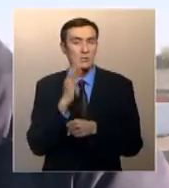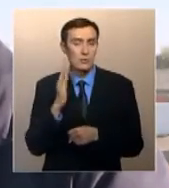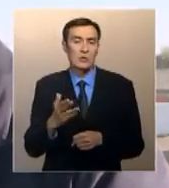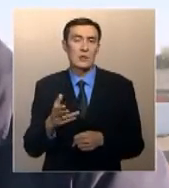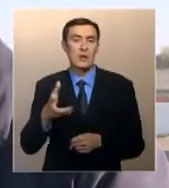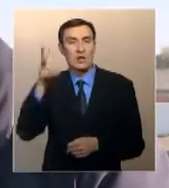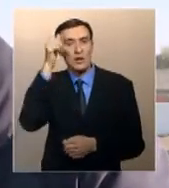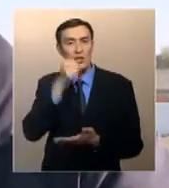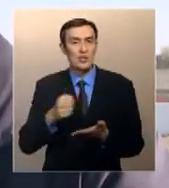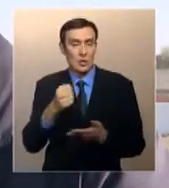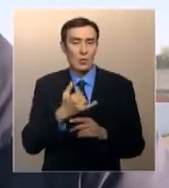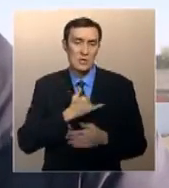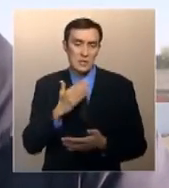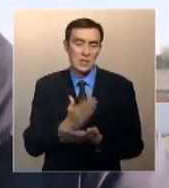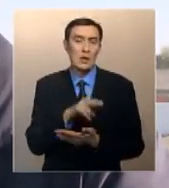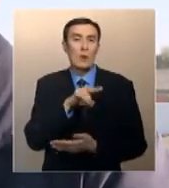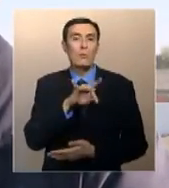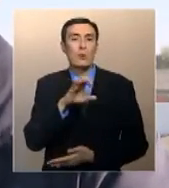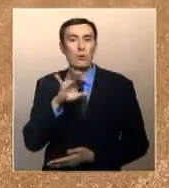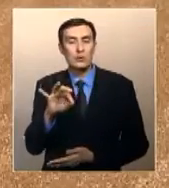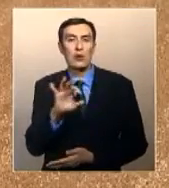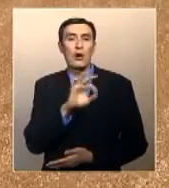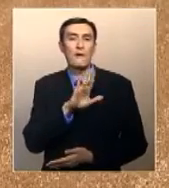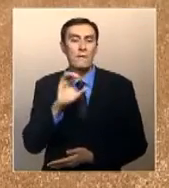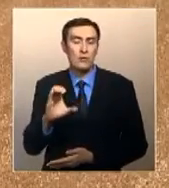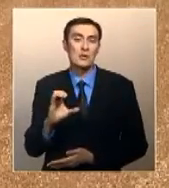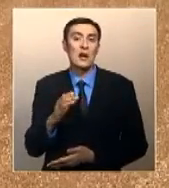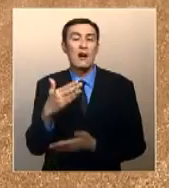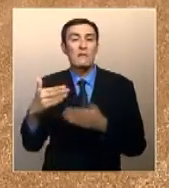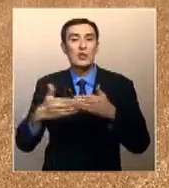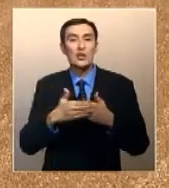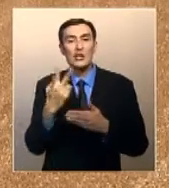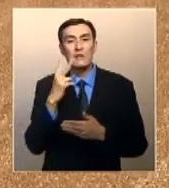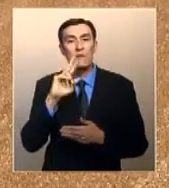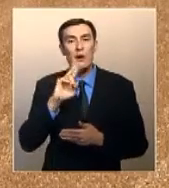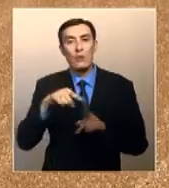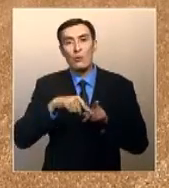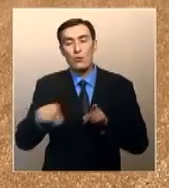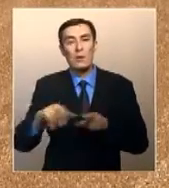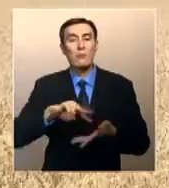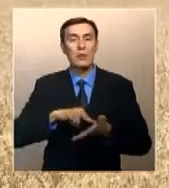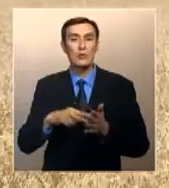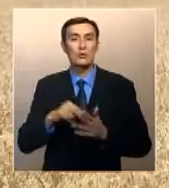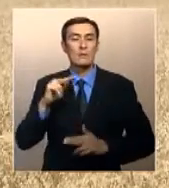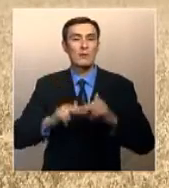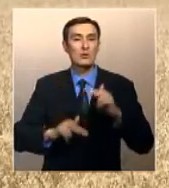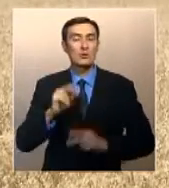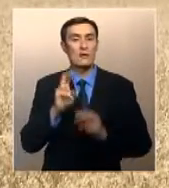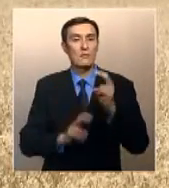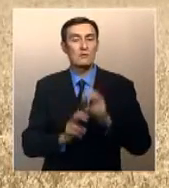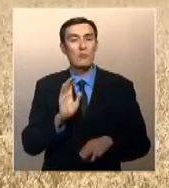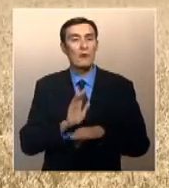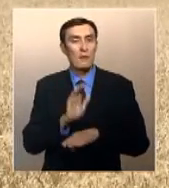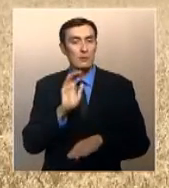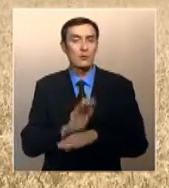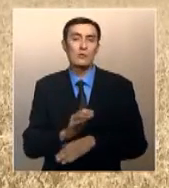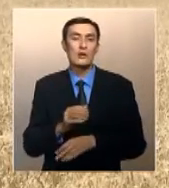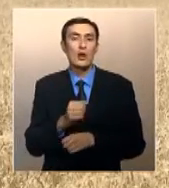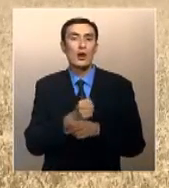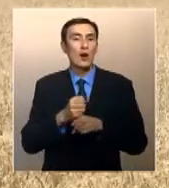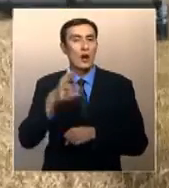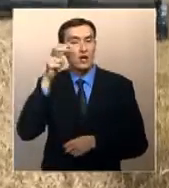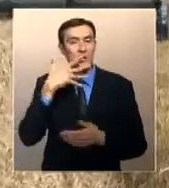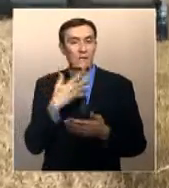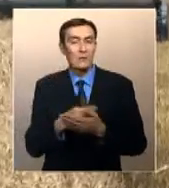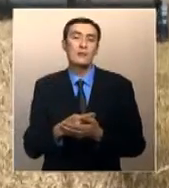говорил, гречиха у нас, проса, овес. А в ближайшие 2 года в компании собираются построить завод по производству круп. К слову,